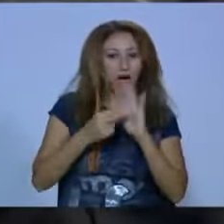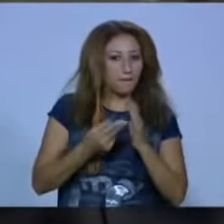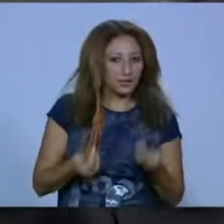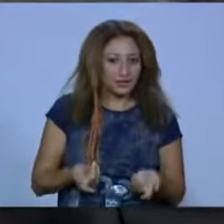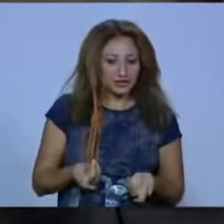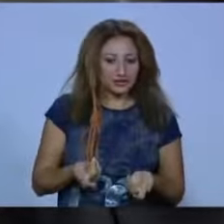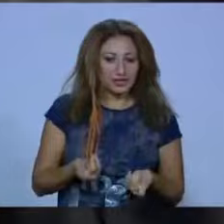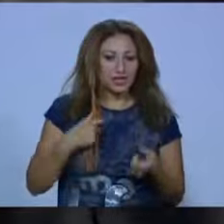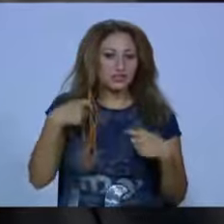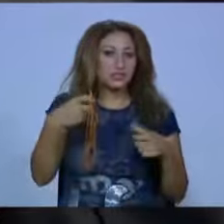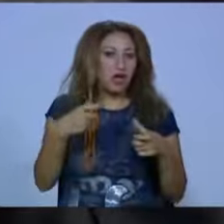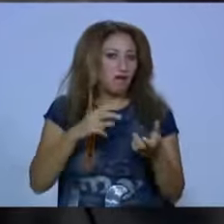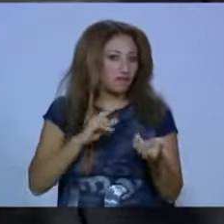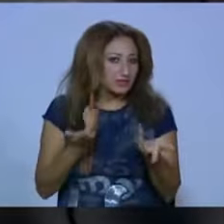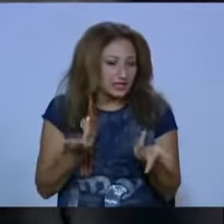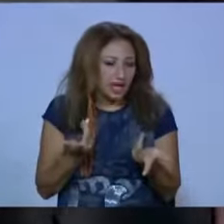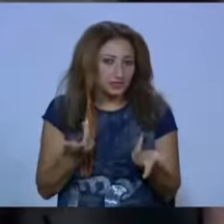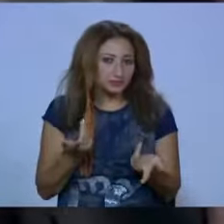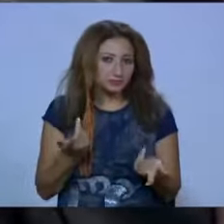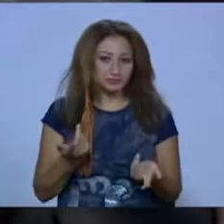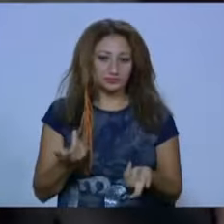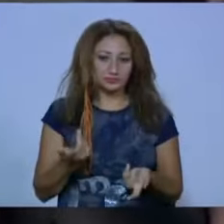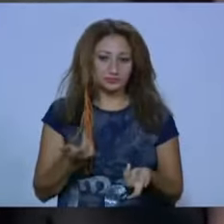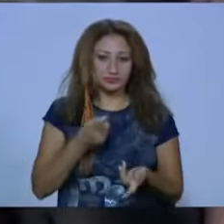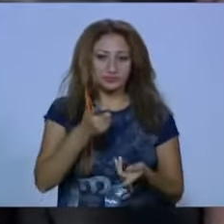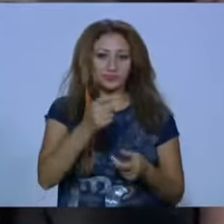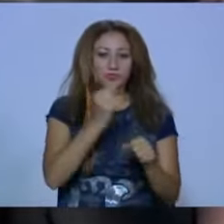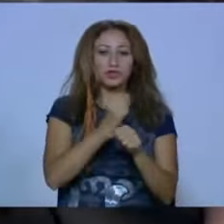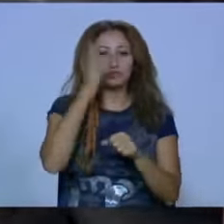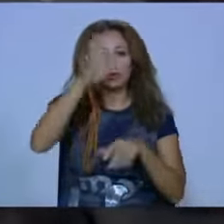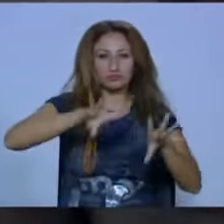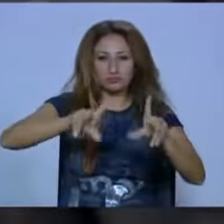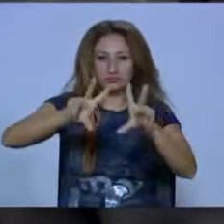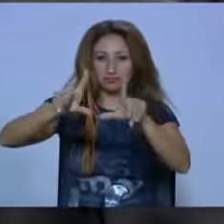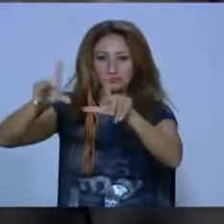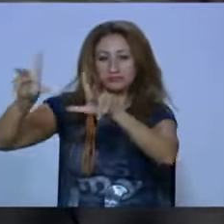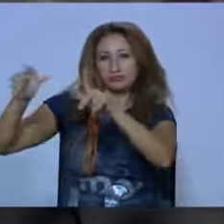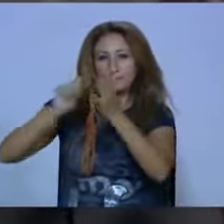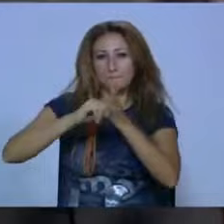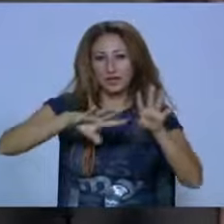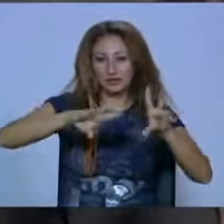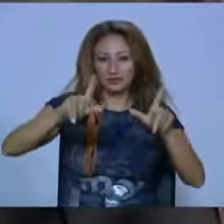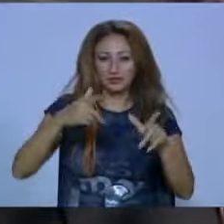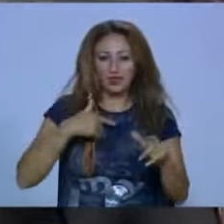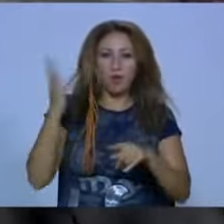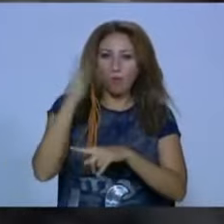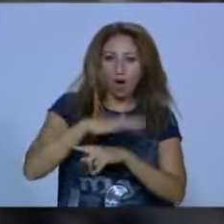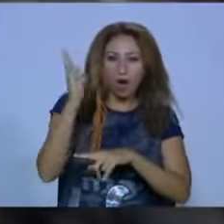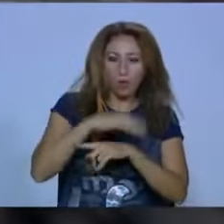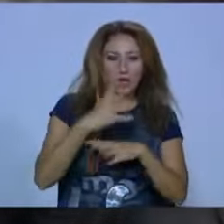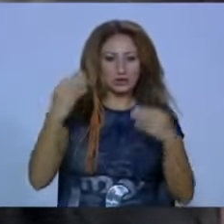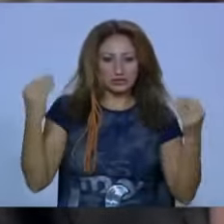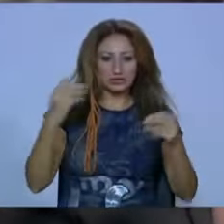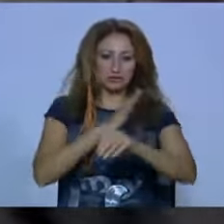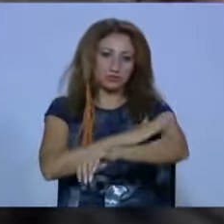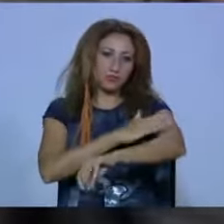اعمل ازاي؟ اتصرف ازاي؟ المهم ما قدرتش، بقيت اشتغل عند عائلات وكده. تعب، وقعت كتير كتير، وقعت لدرجه مره